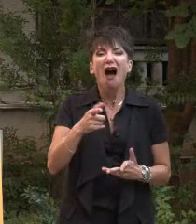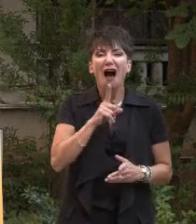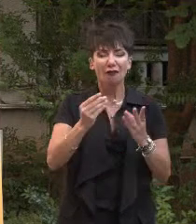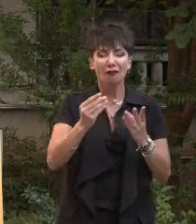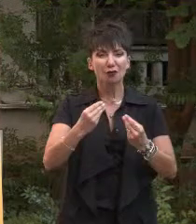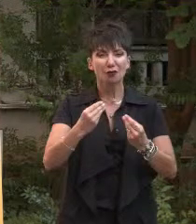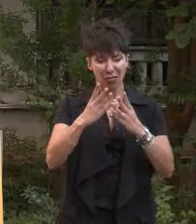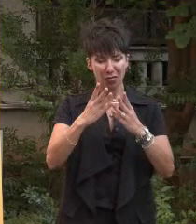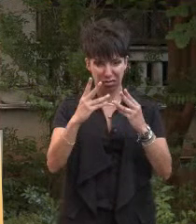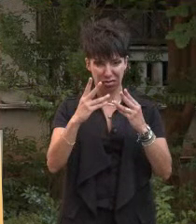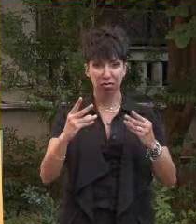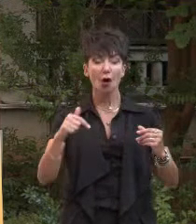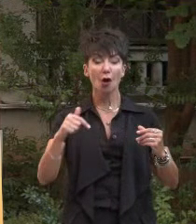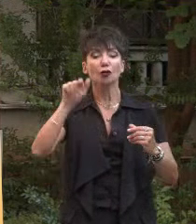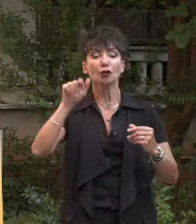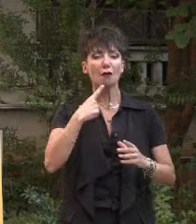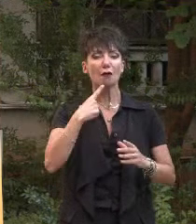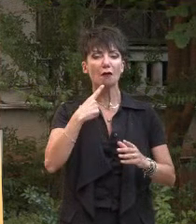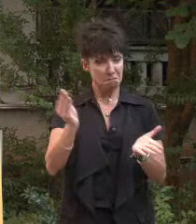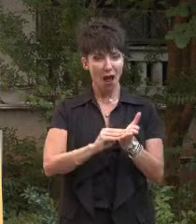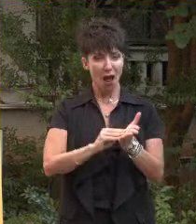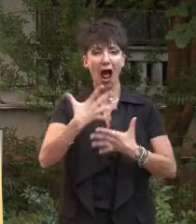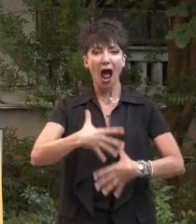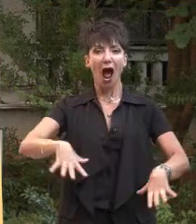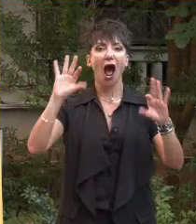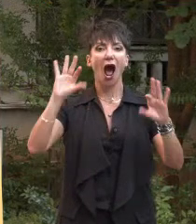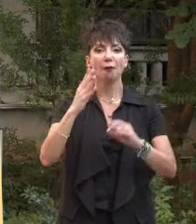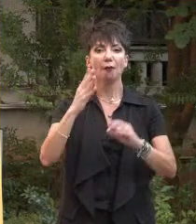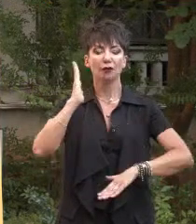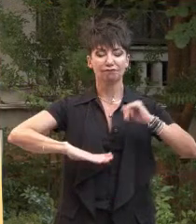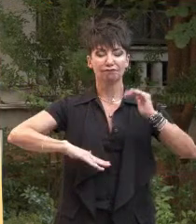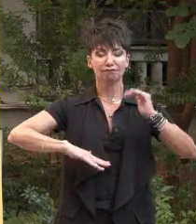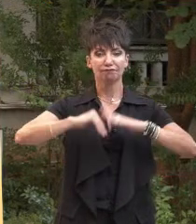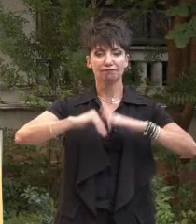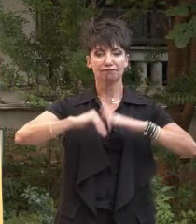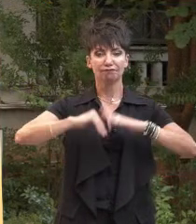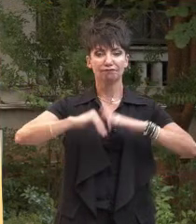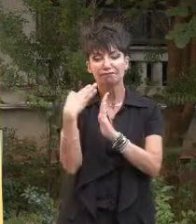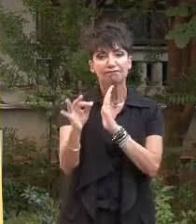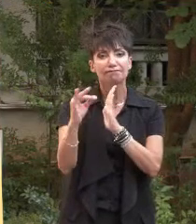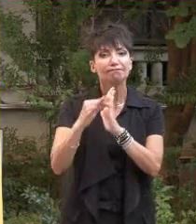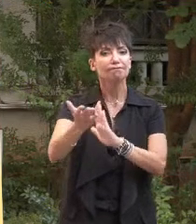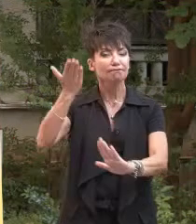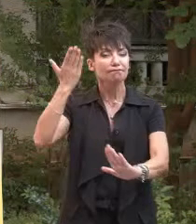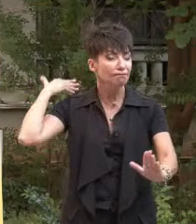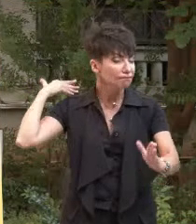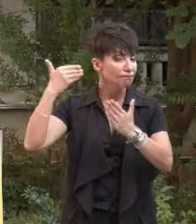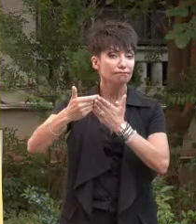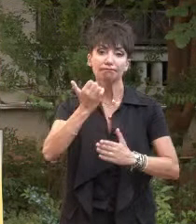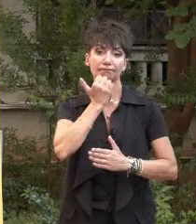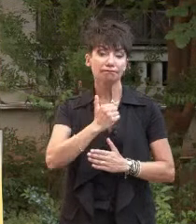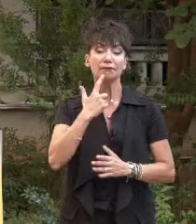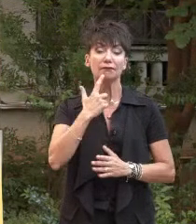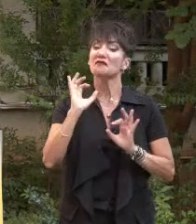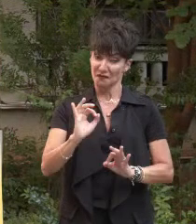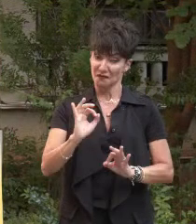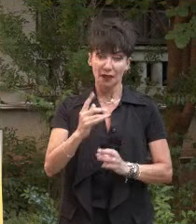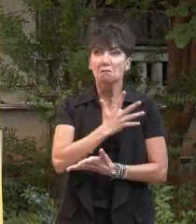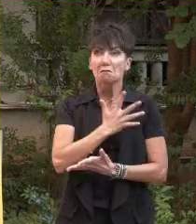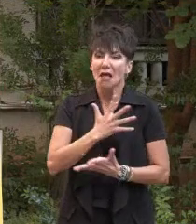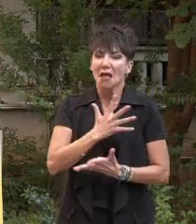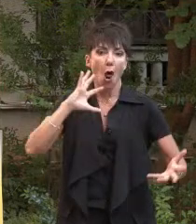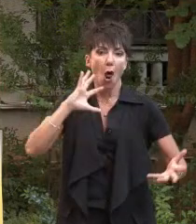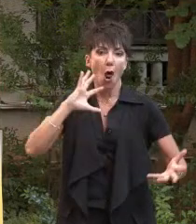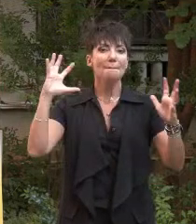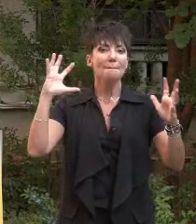και είναι η ώρα να τις αναδείξουμε ξανά για να διορθώσουμε τα λάθη του παρελθόντος. Τις αξίες αυτές πρεσβεύει ο μεγαλύτερος